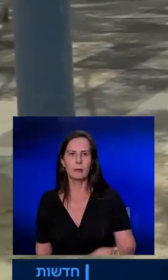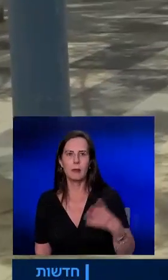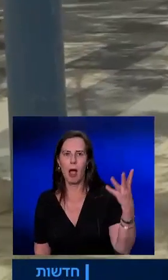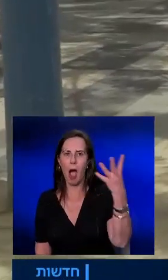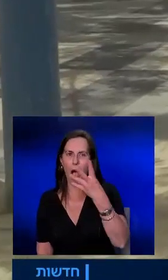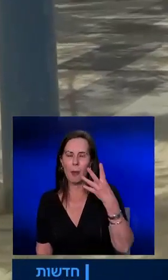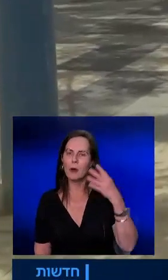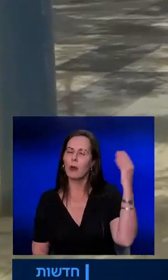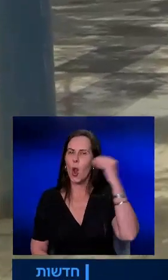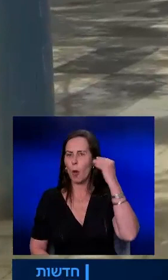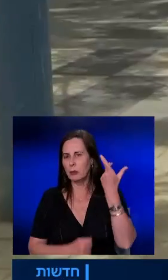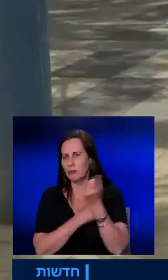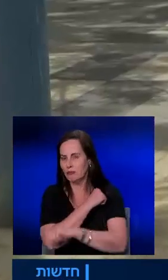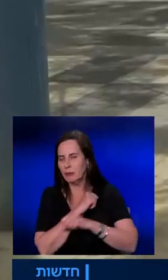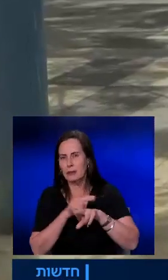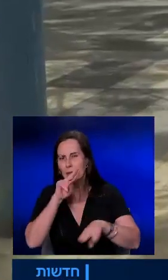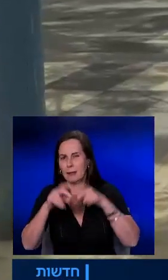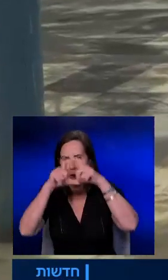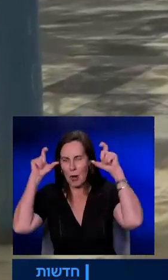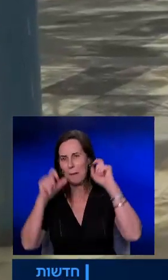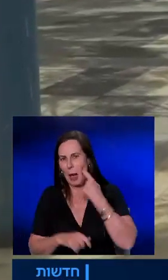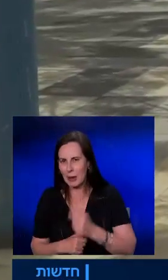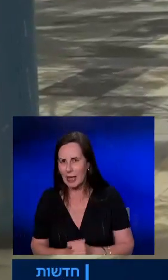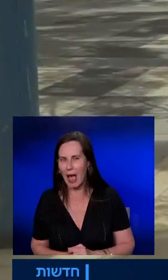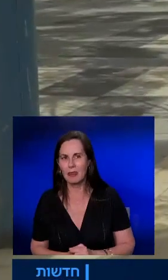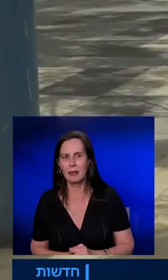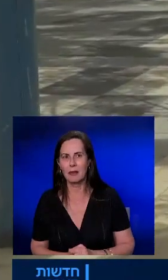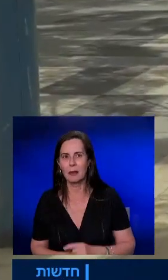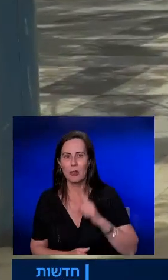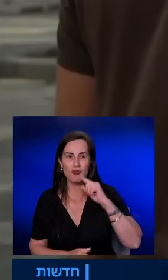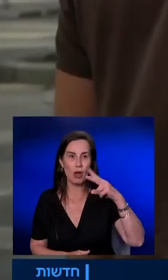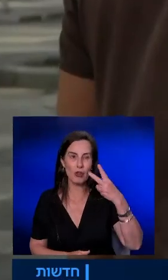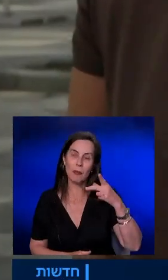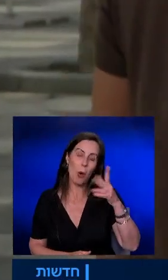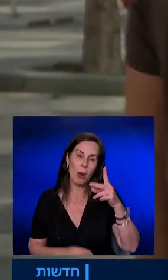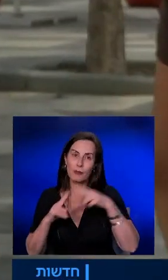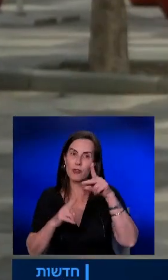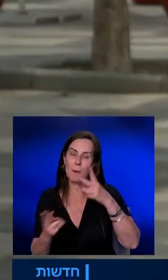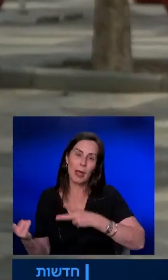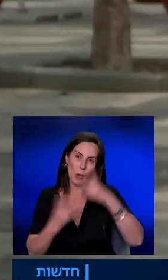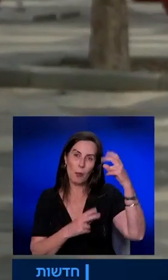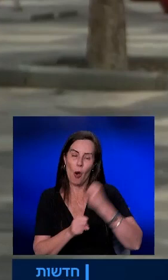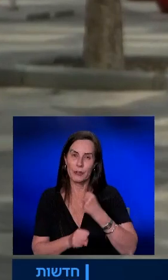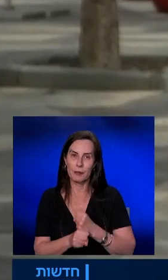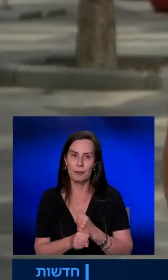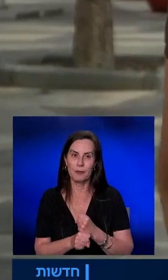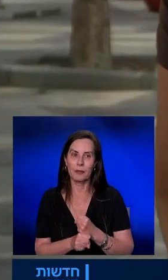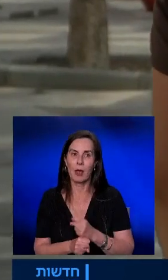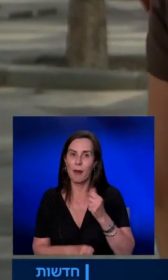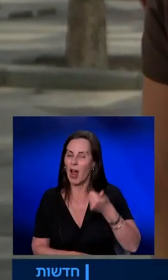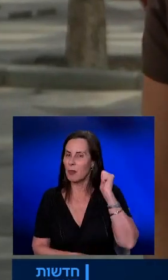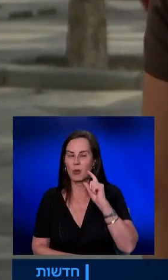אמרו ומג'ד הם סטודנטים לסיעוד במכללת רמת גן. בעוד שנה או שנתיים אולי תפגשו אותם באחד מבתי החולים, אבל